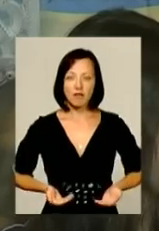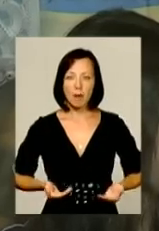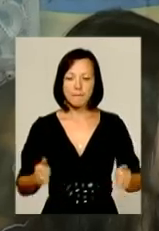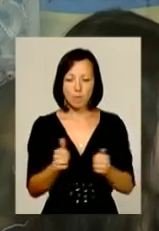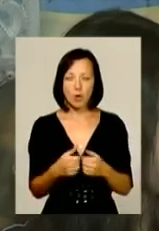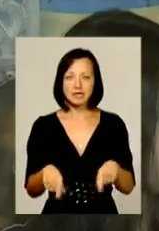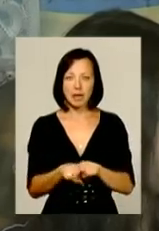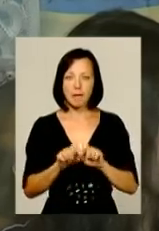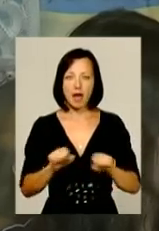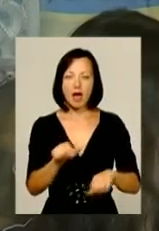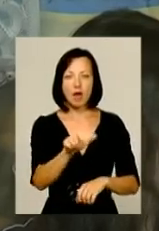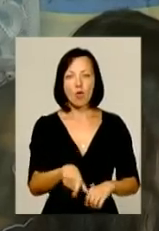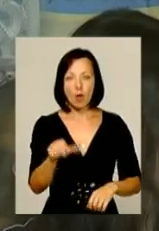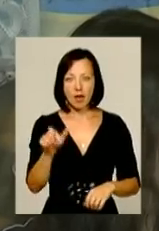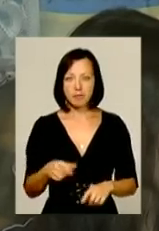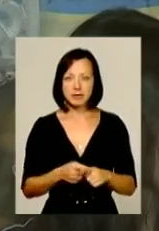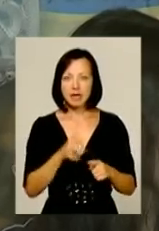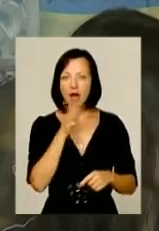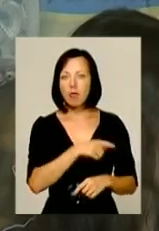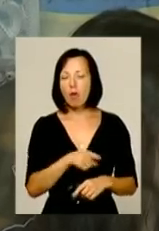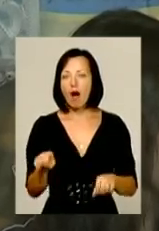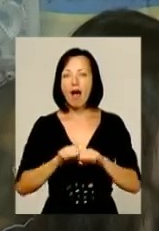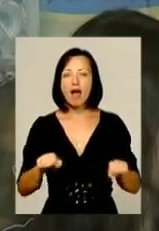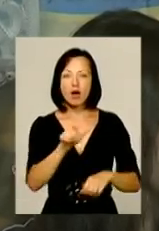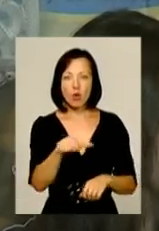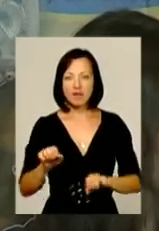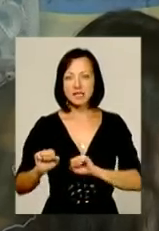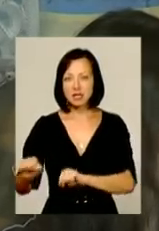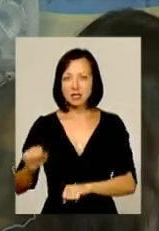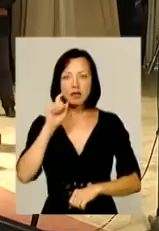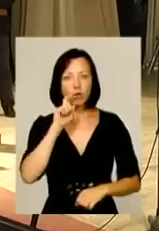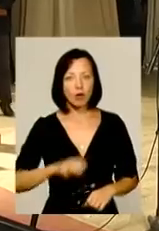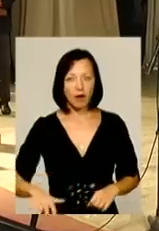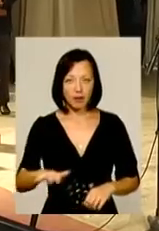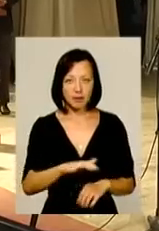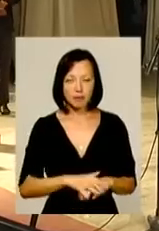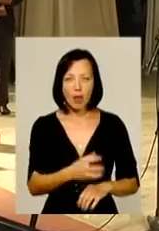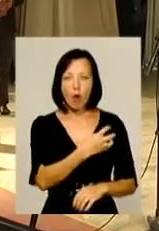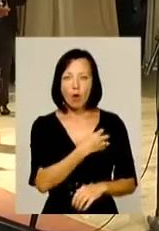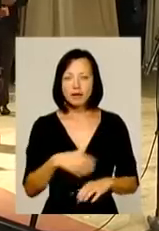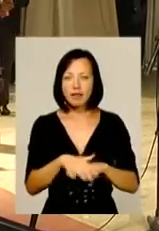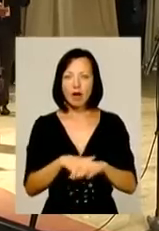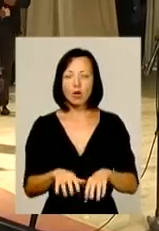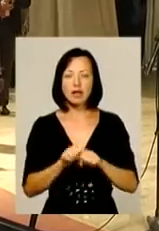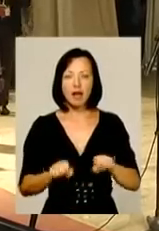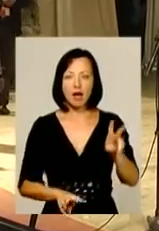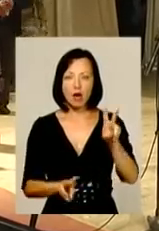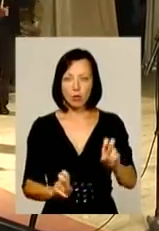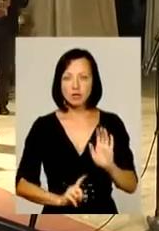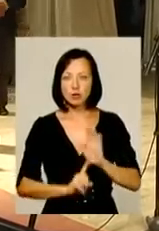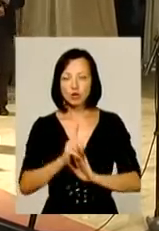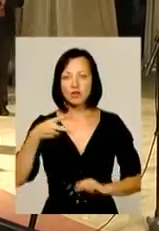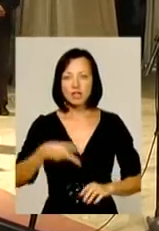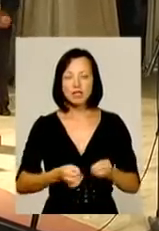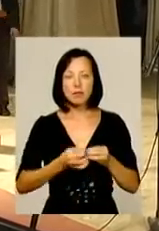поряд з такими героями. І це епоха героїв, захисників нашої України. Орден Народних Герої України був започаткований у